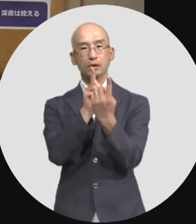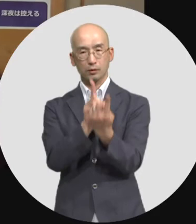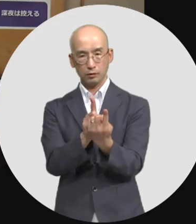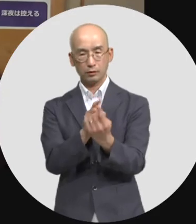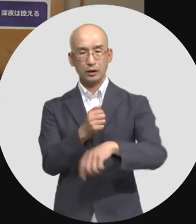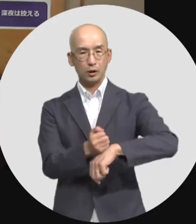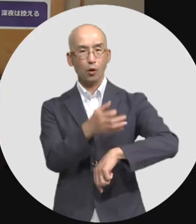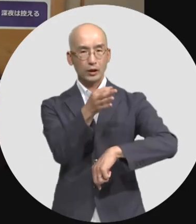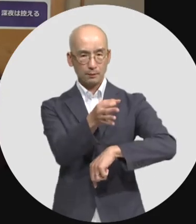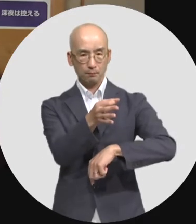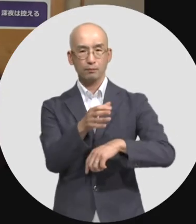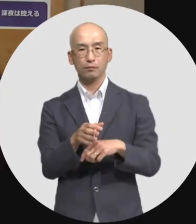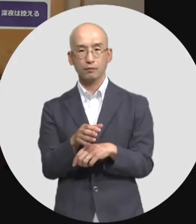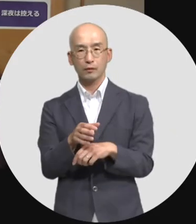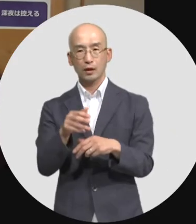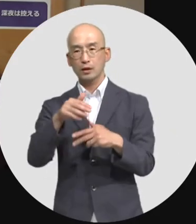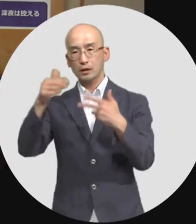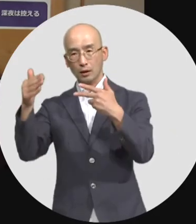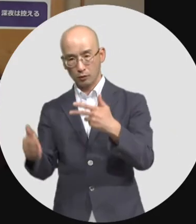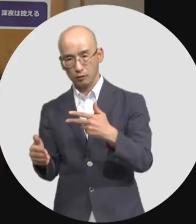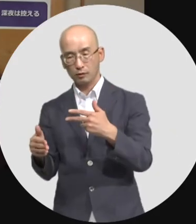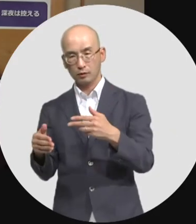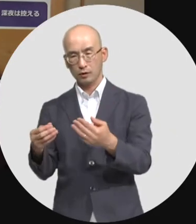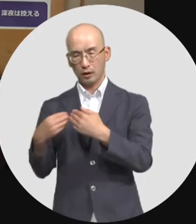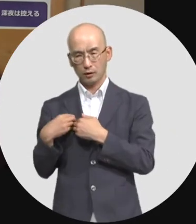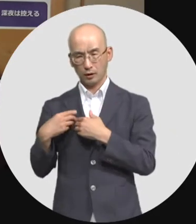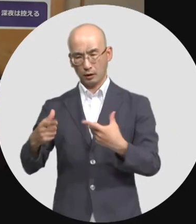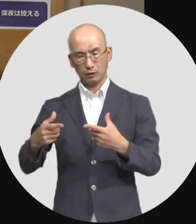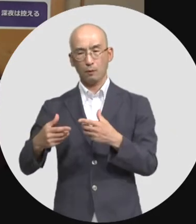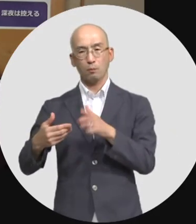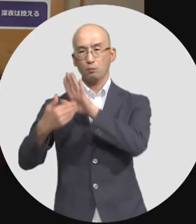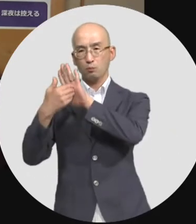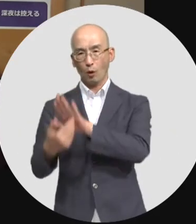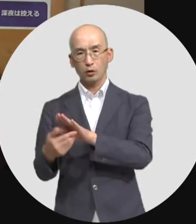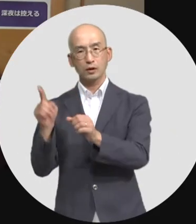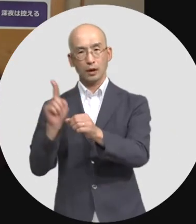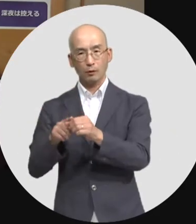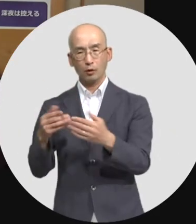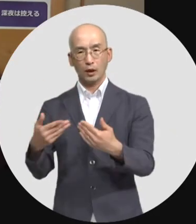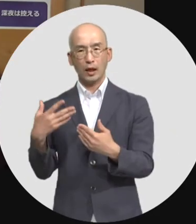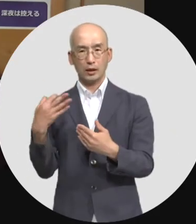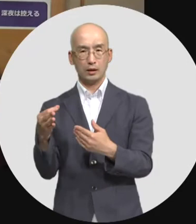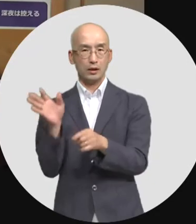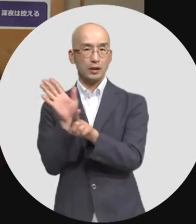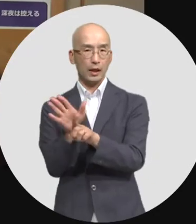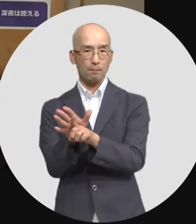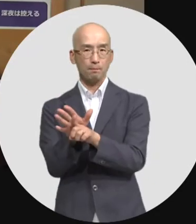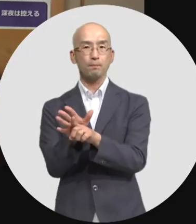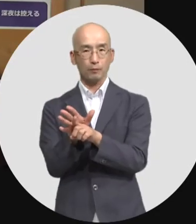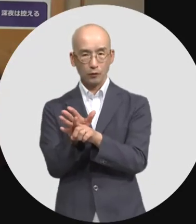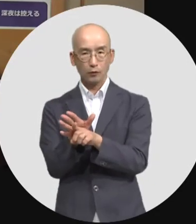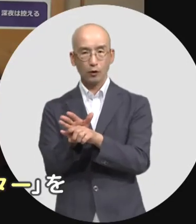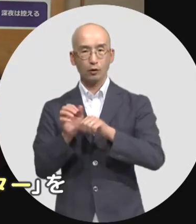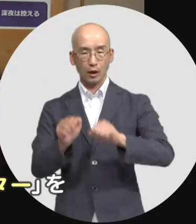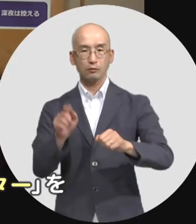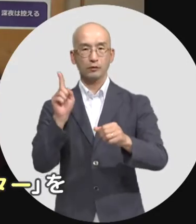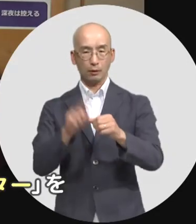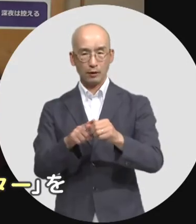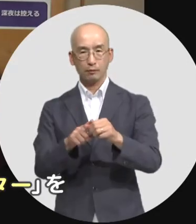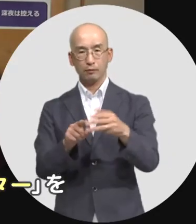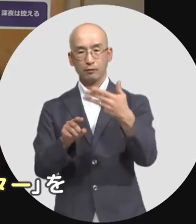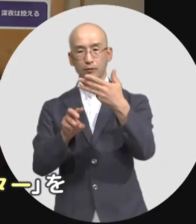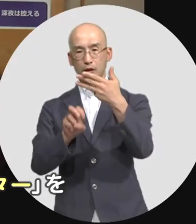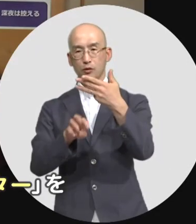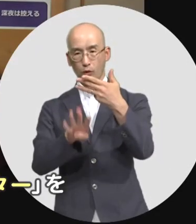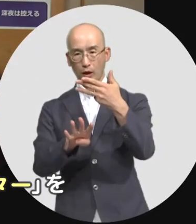の交付と施設における感染症拡大防止に必要な経費の支援を行うために8月の